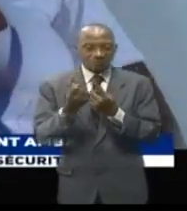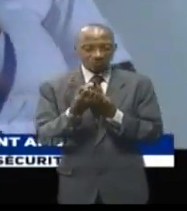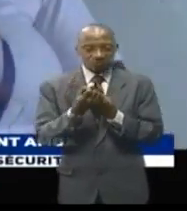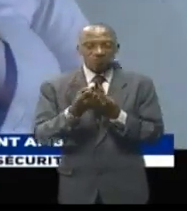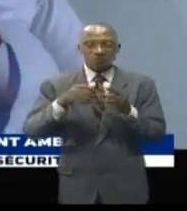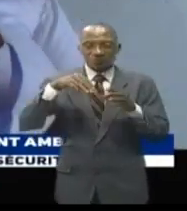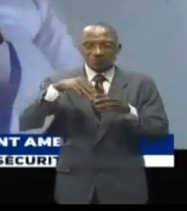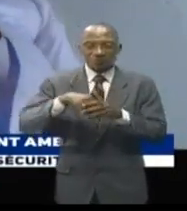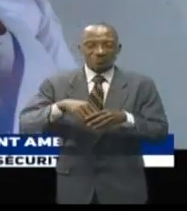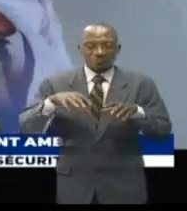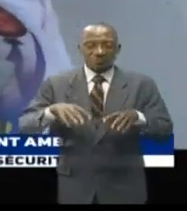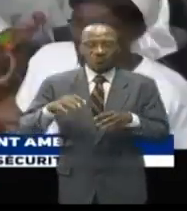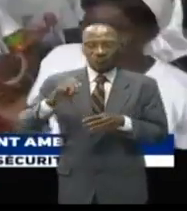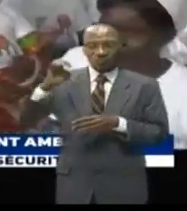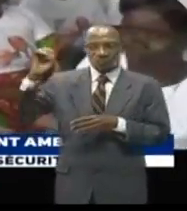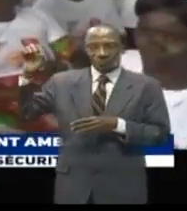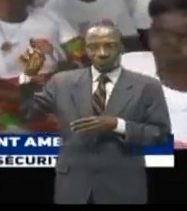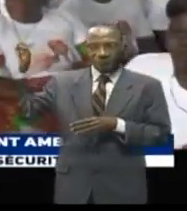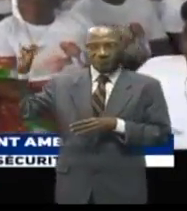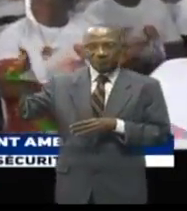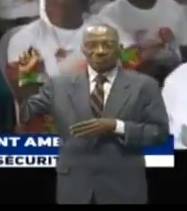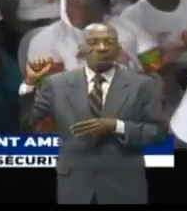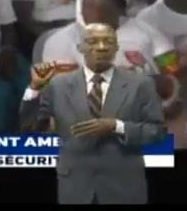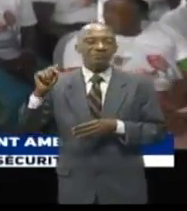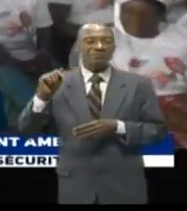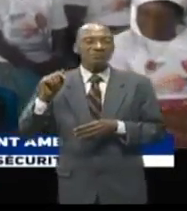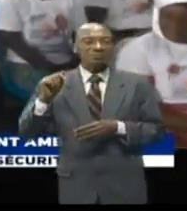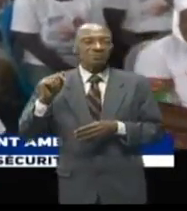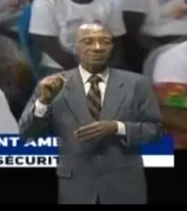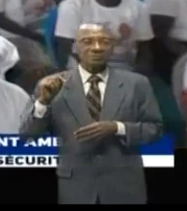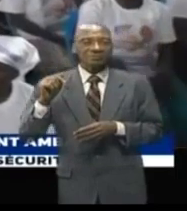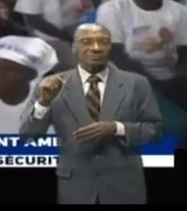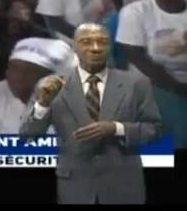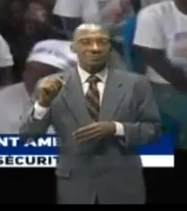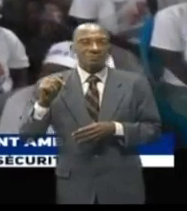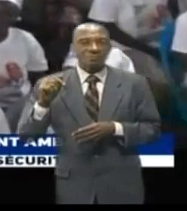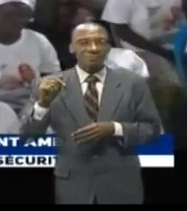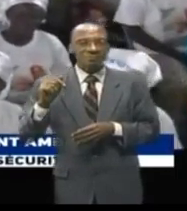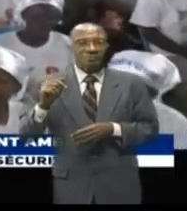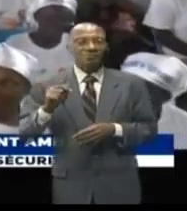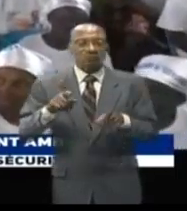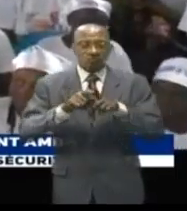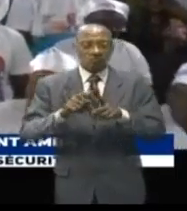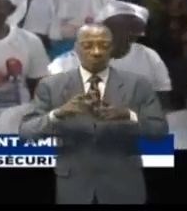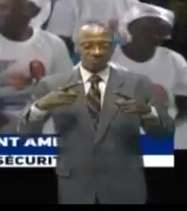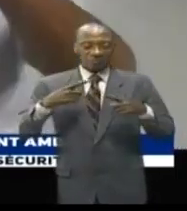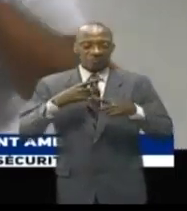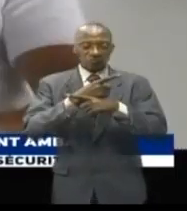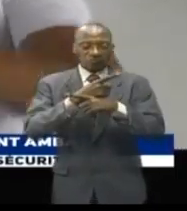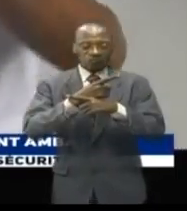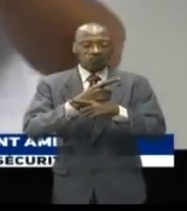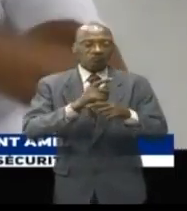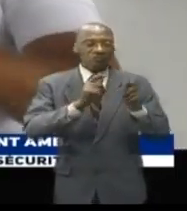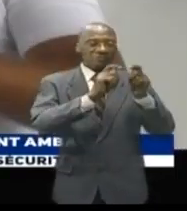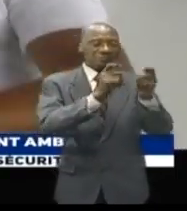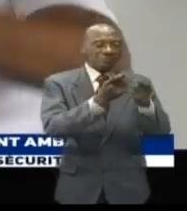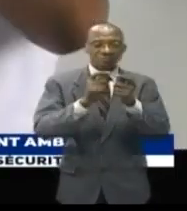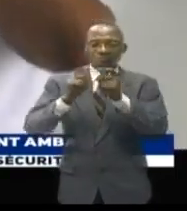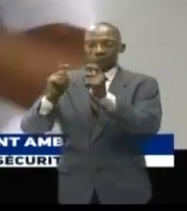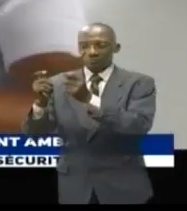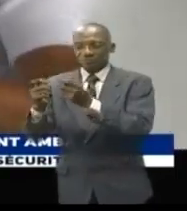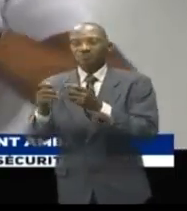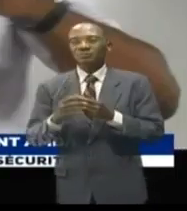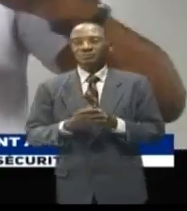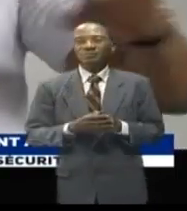la République démocratique du Congo et les conflits qu'il y a qu'à l'honorable a appelé toute ses mamans à l'unité